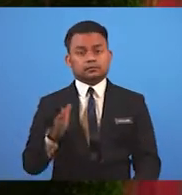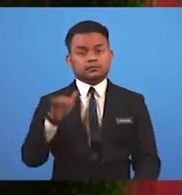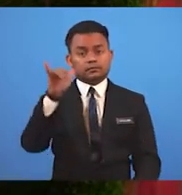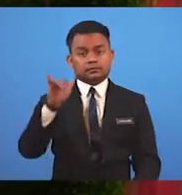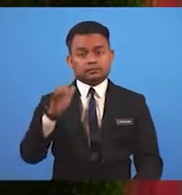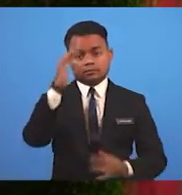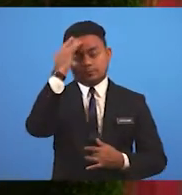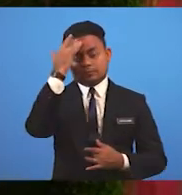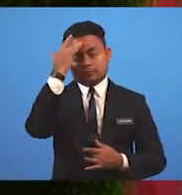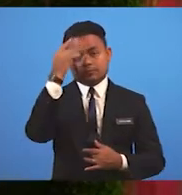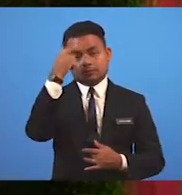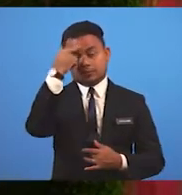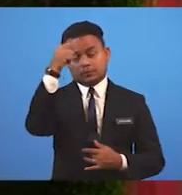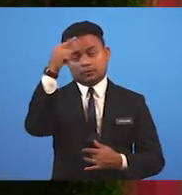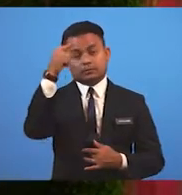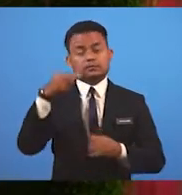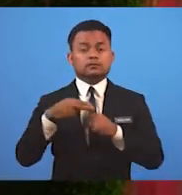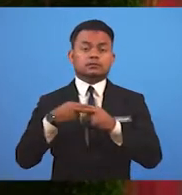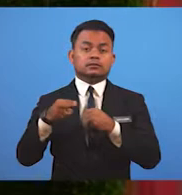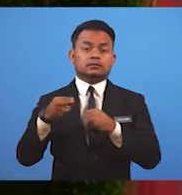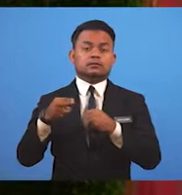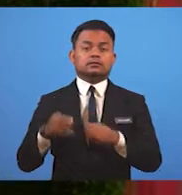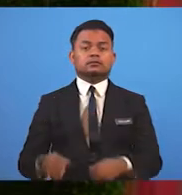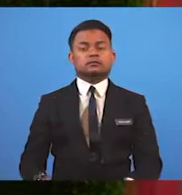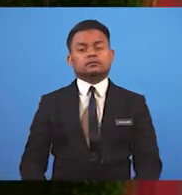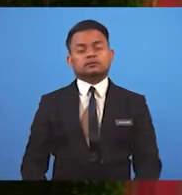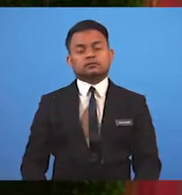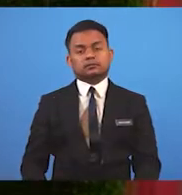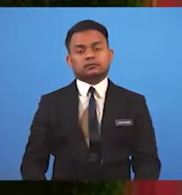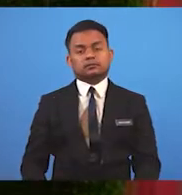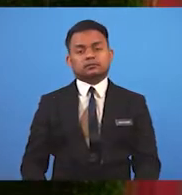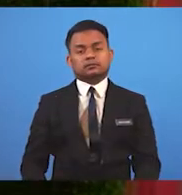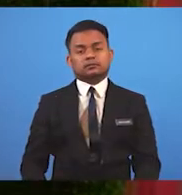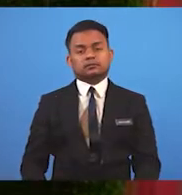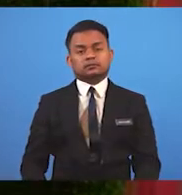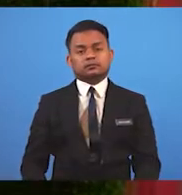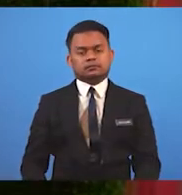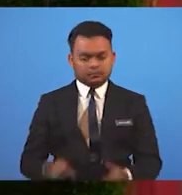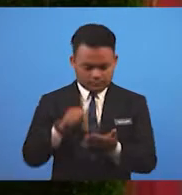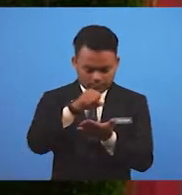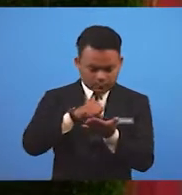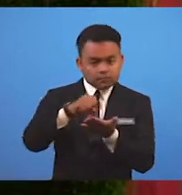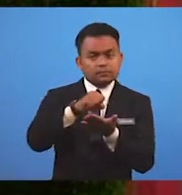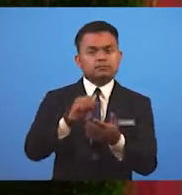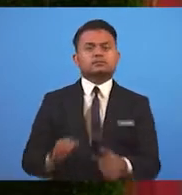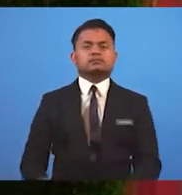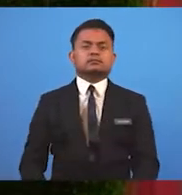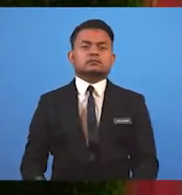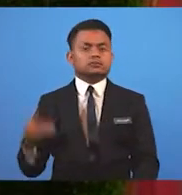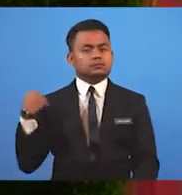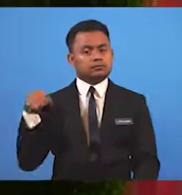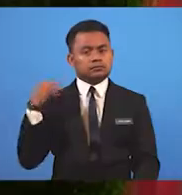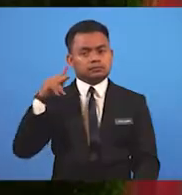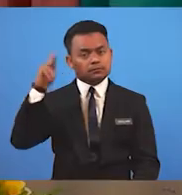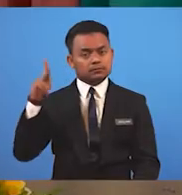tujuan penghantaran untuk dilakukan diagnosis ataupun analisis. Adakah para pelajar semua